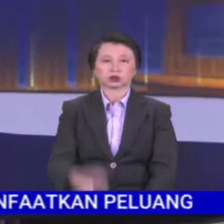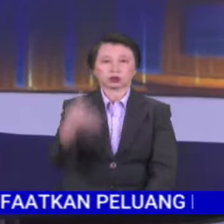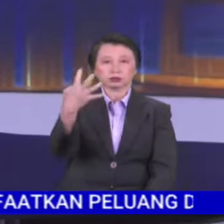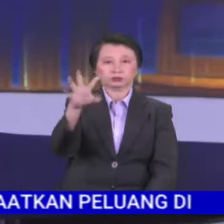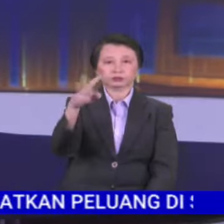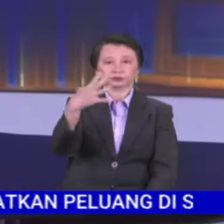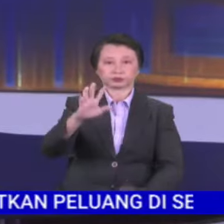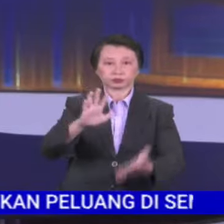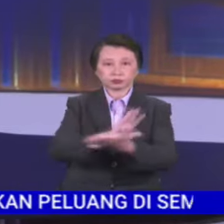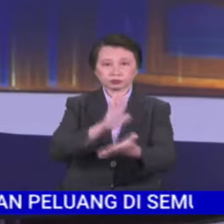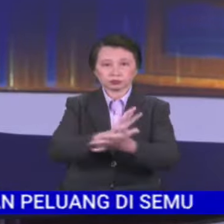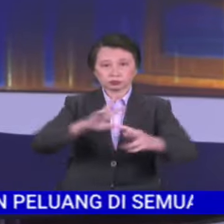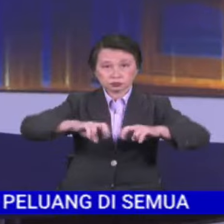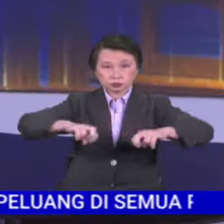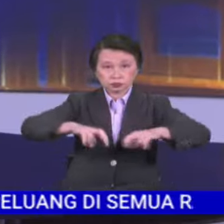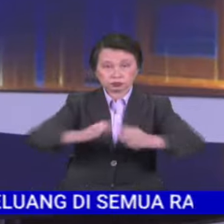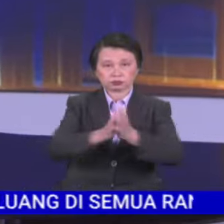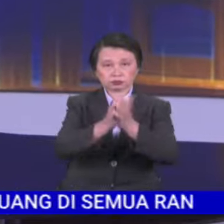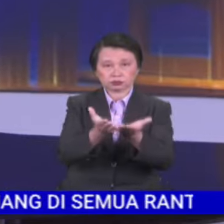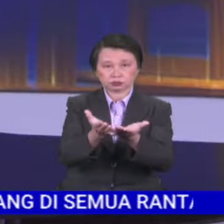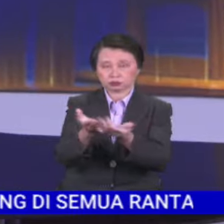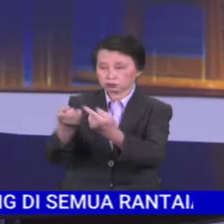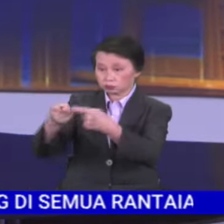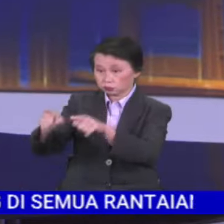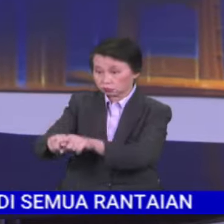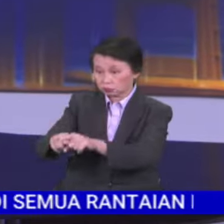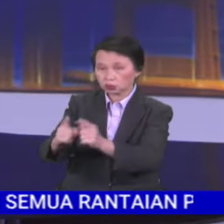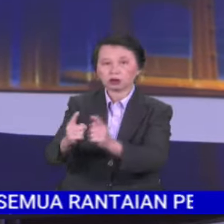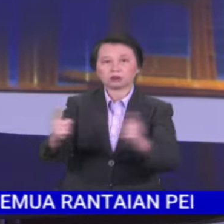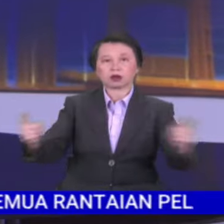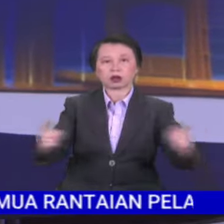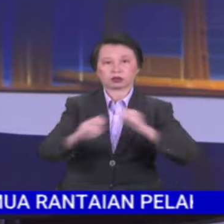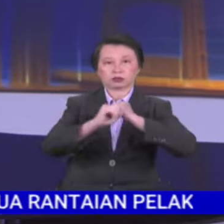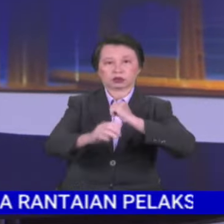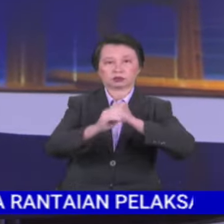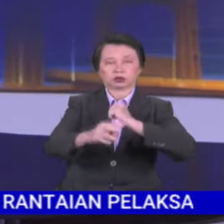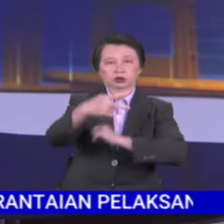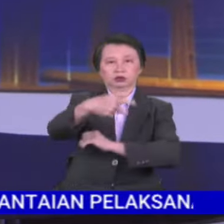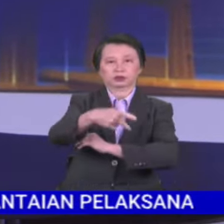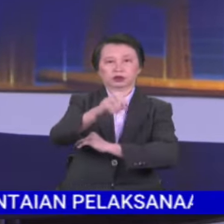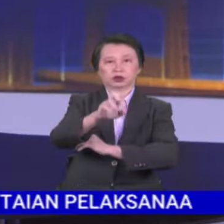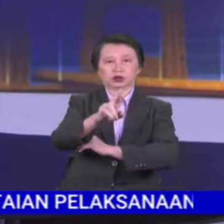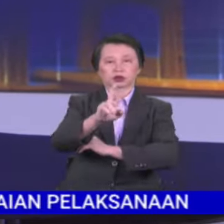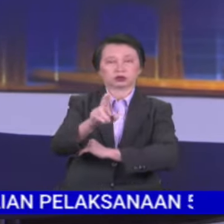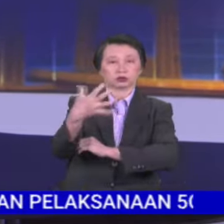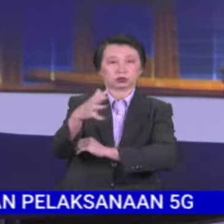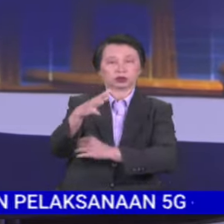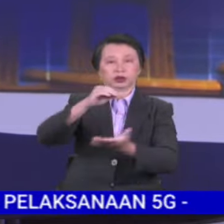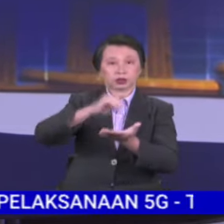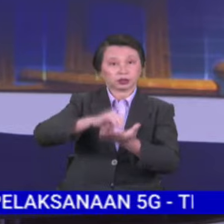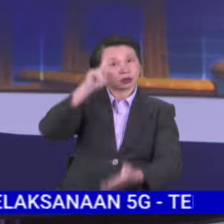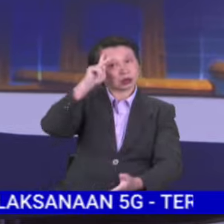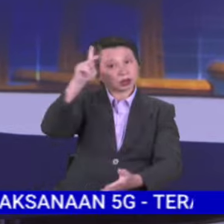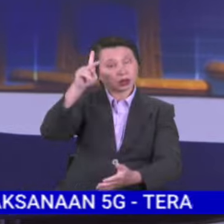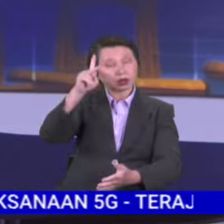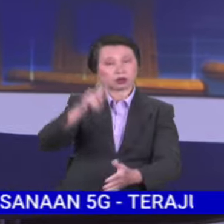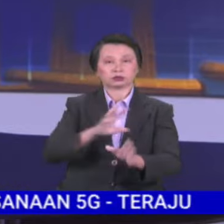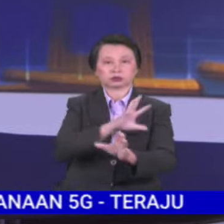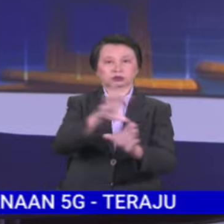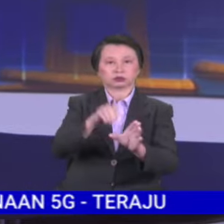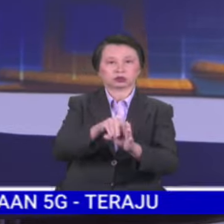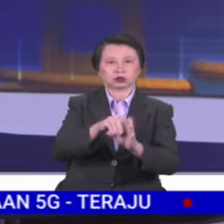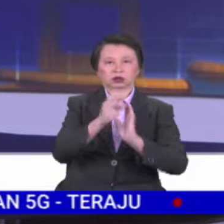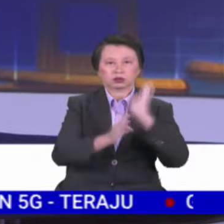14 kertas siasatan dibuka terhadap insiden yang berlaku sepanjang kempen PRU15 di Kelantan. Antaranya